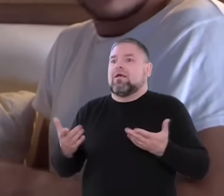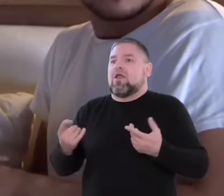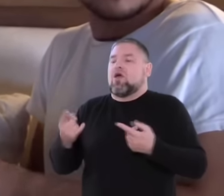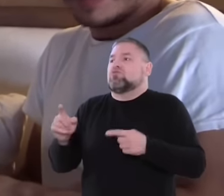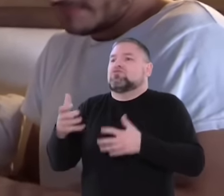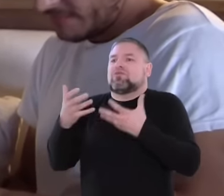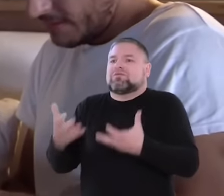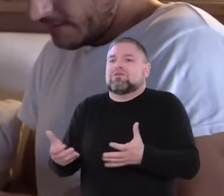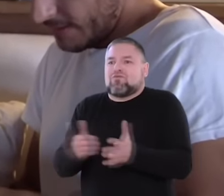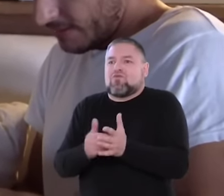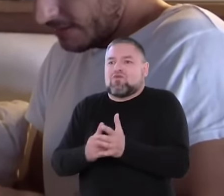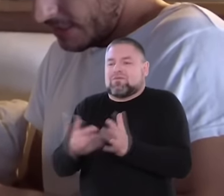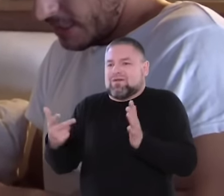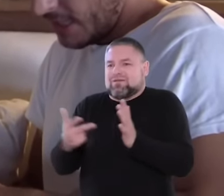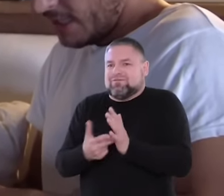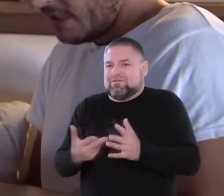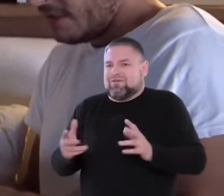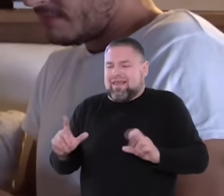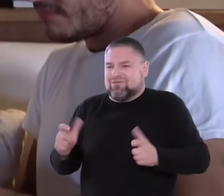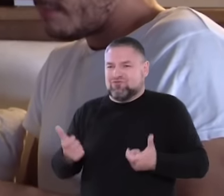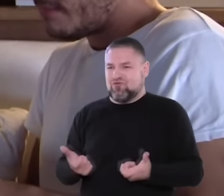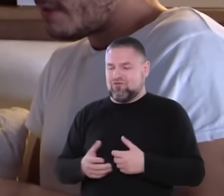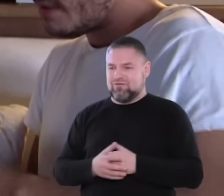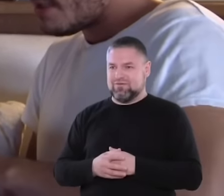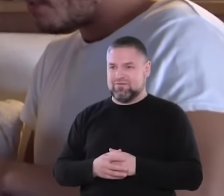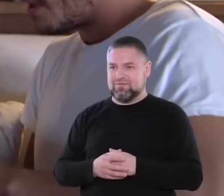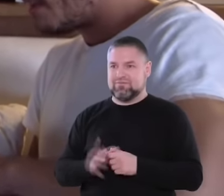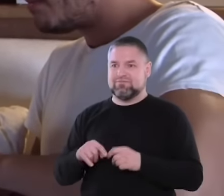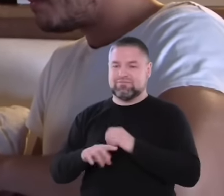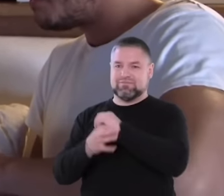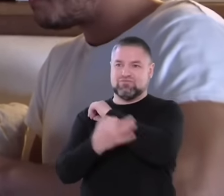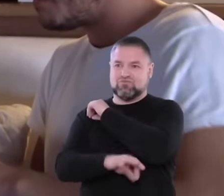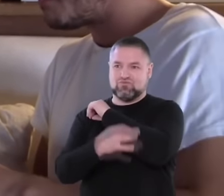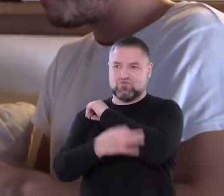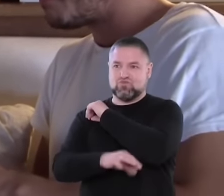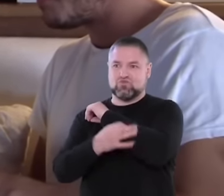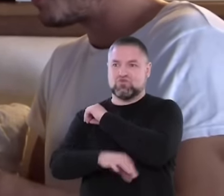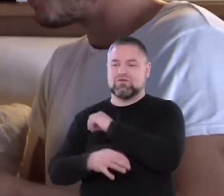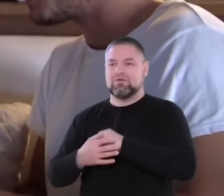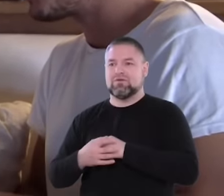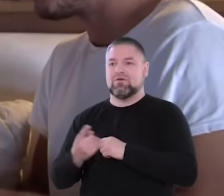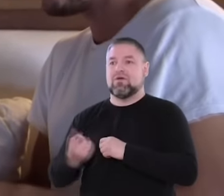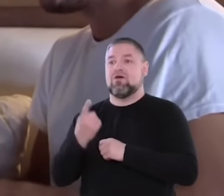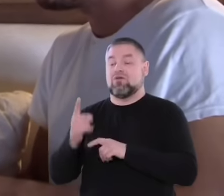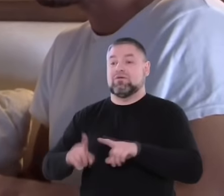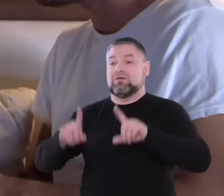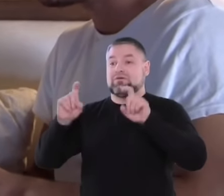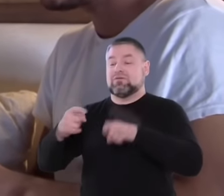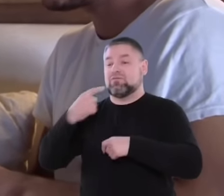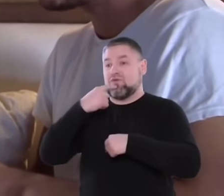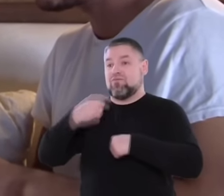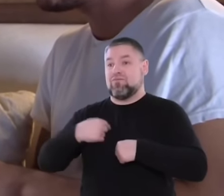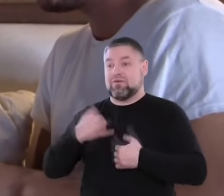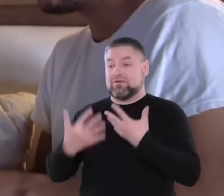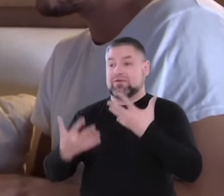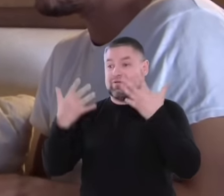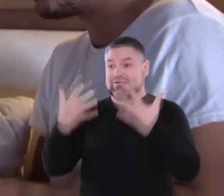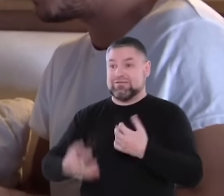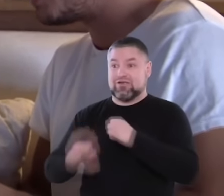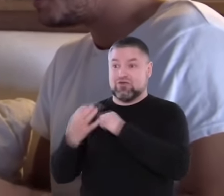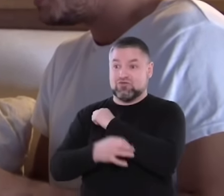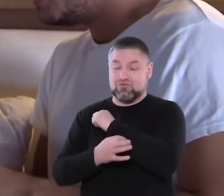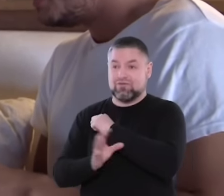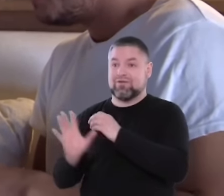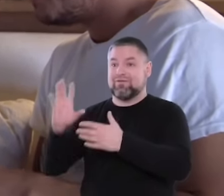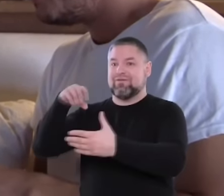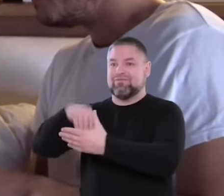powiedz, na co ci potrzebne są te pieniądze? Na studia. Rok się już zaczął, a oni mi powiedzieli, że jak chcę, to mogę jeszcze